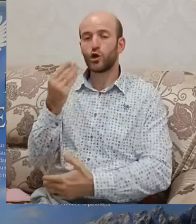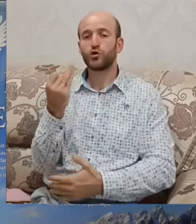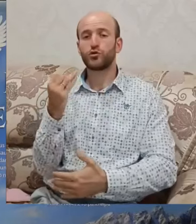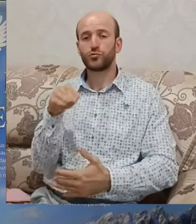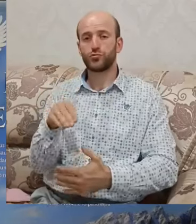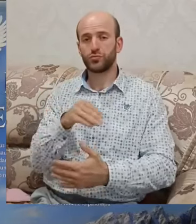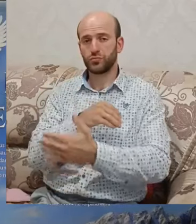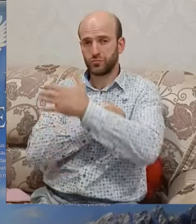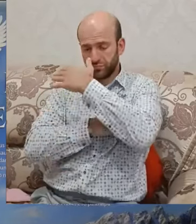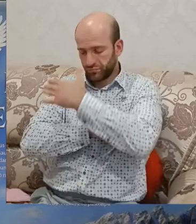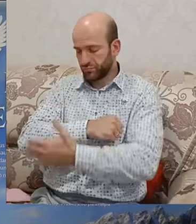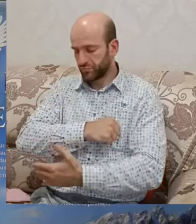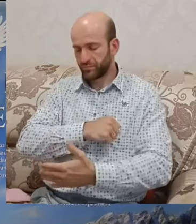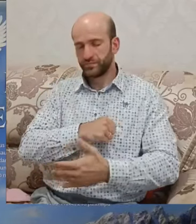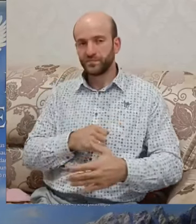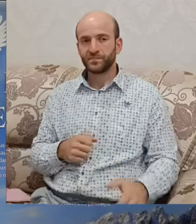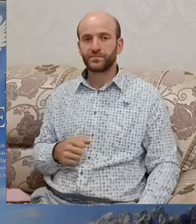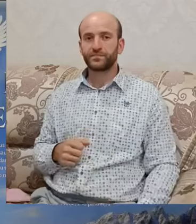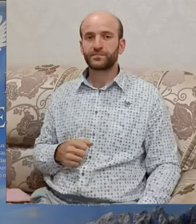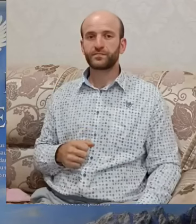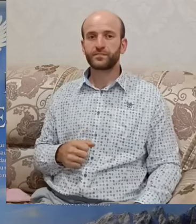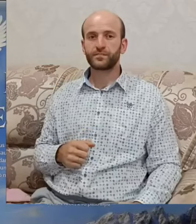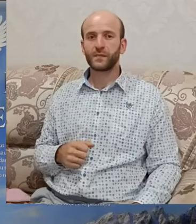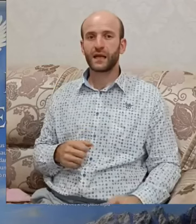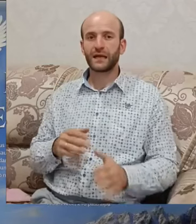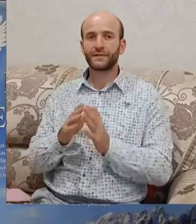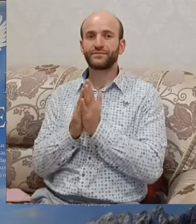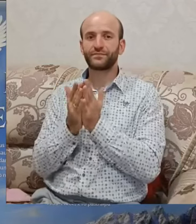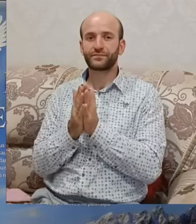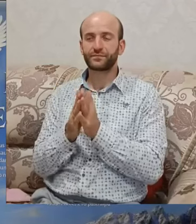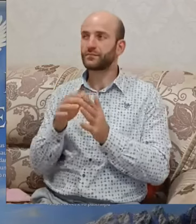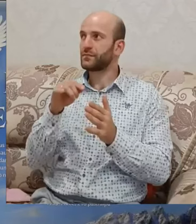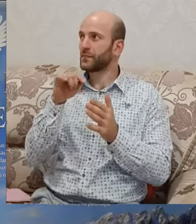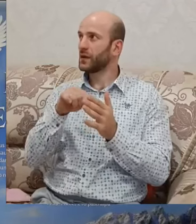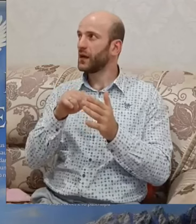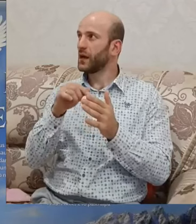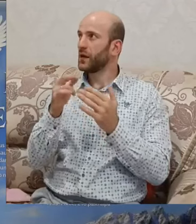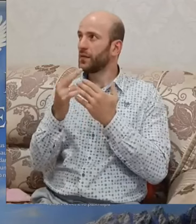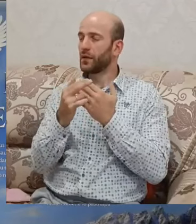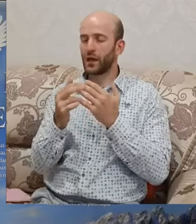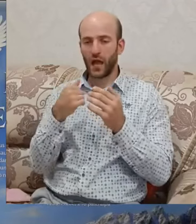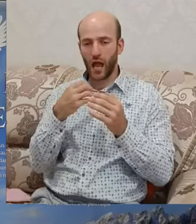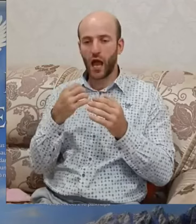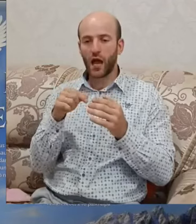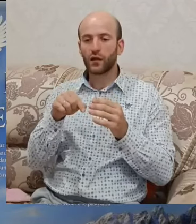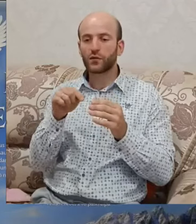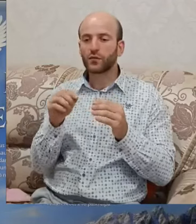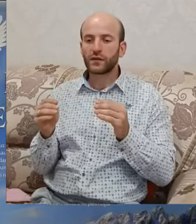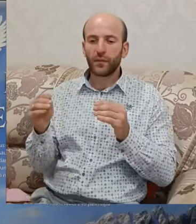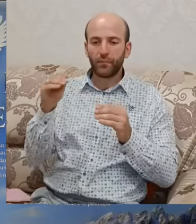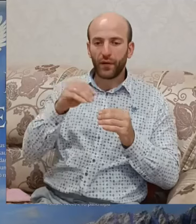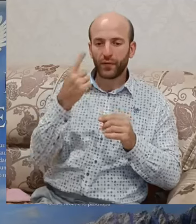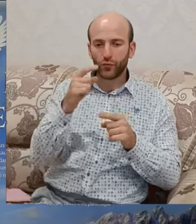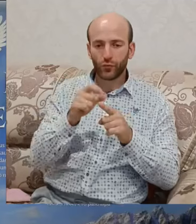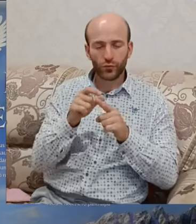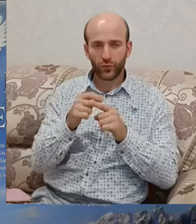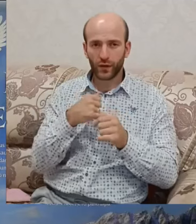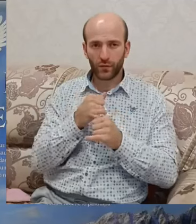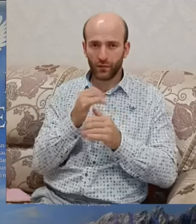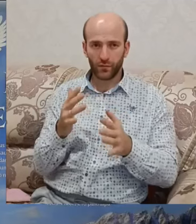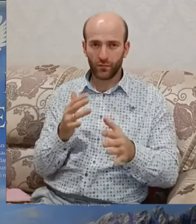Prie jos negalima nieko pridėti, nieko iš jo atimti. К ней ничего нельзя добавить или отнять. Ir kiekvienas apreiškimas turi ateiti per ją.